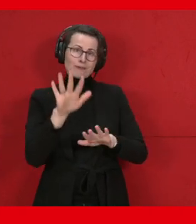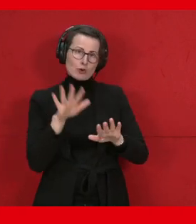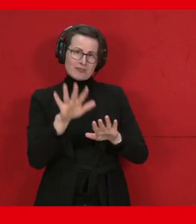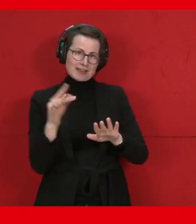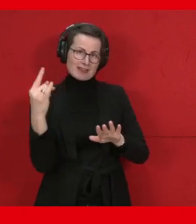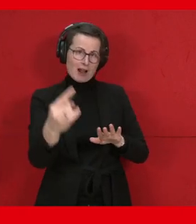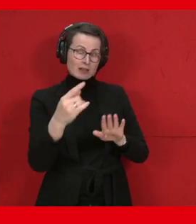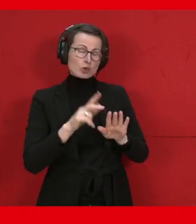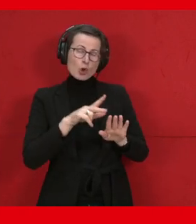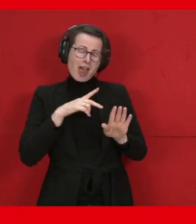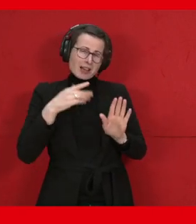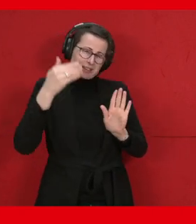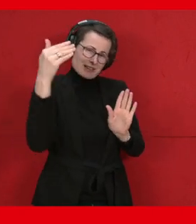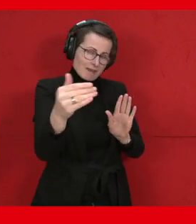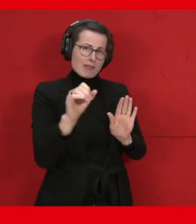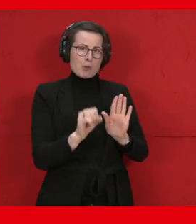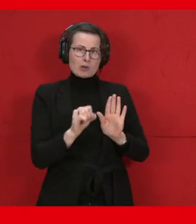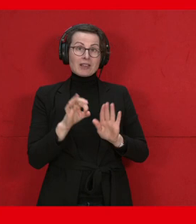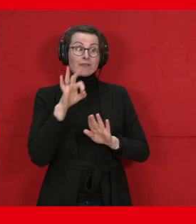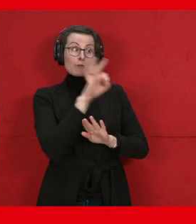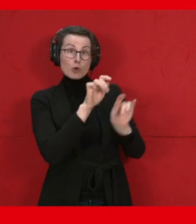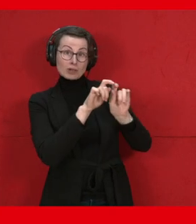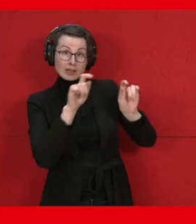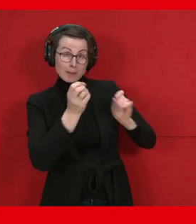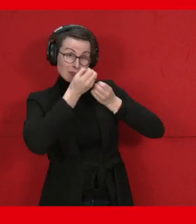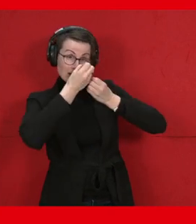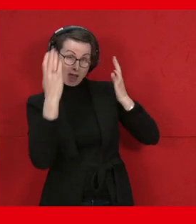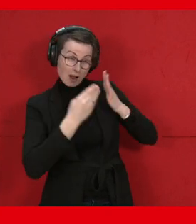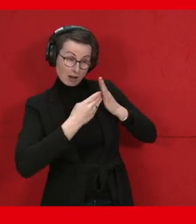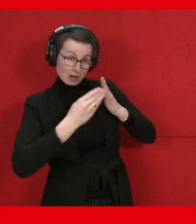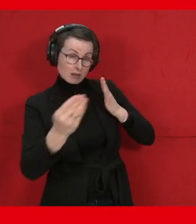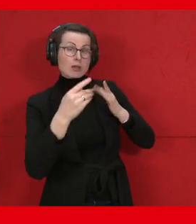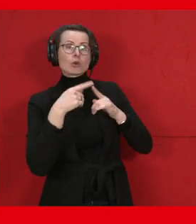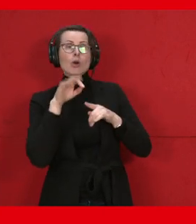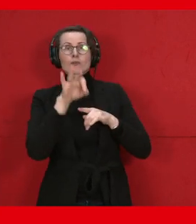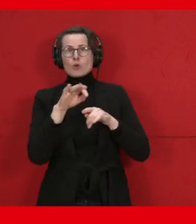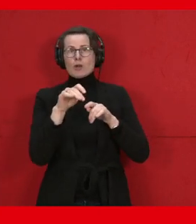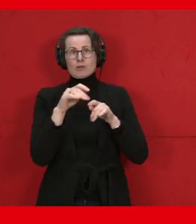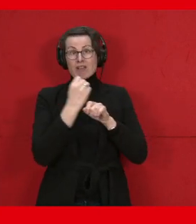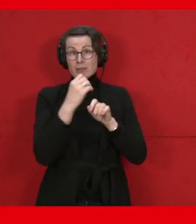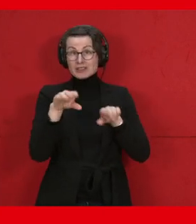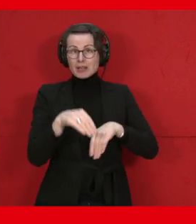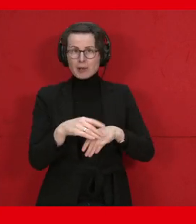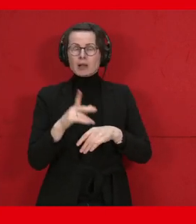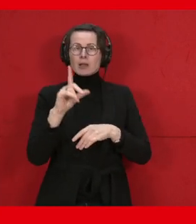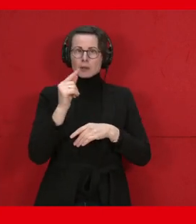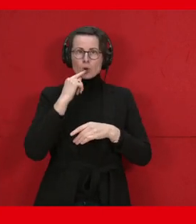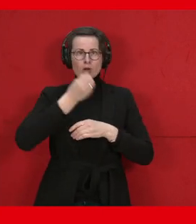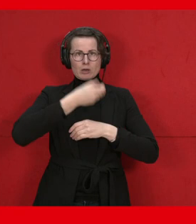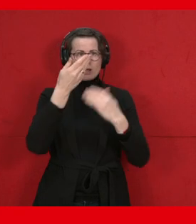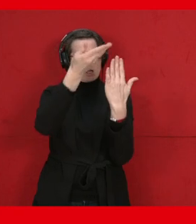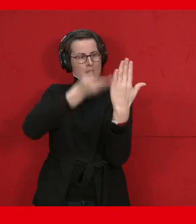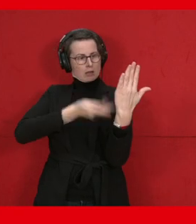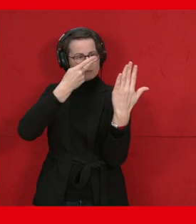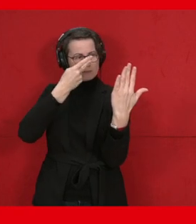den Unternehmen, aber auch den Arbeitnehmerinnen und Arbeitnehmern einen klaren Pfad bietet, wie denn diese Transformation für Sie dann